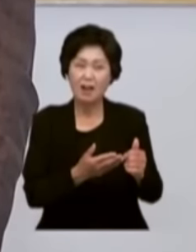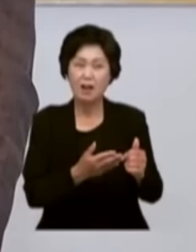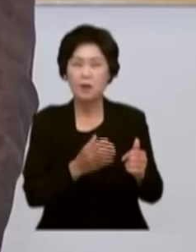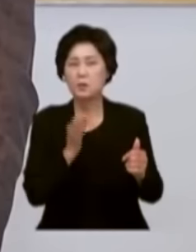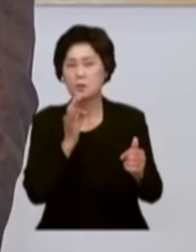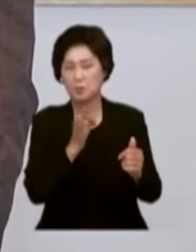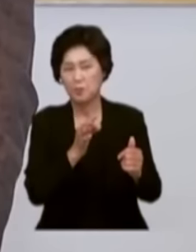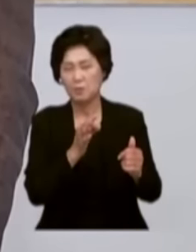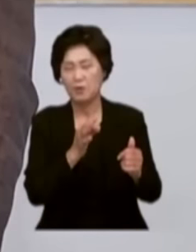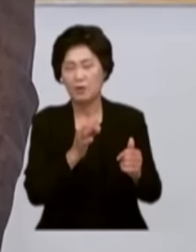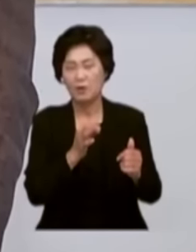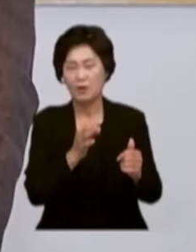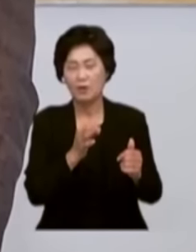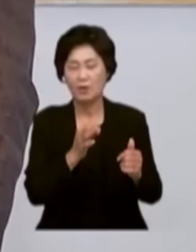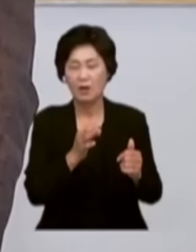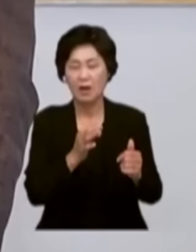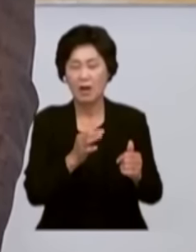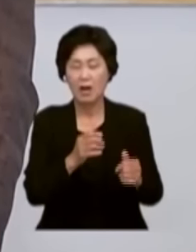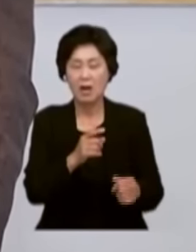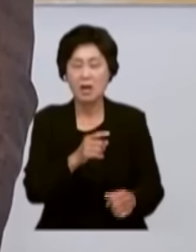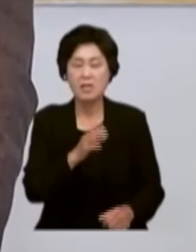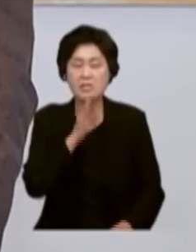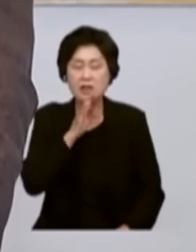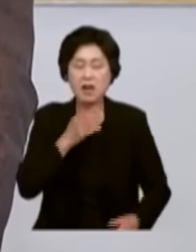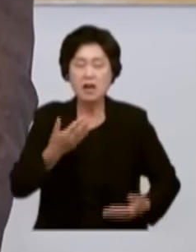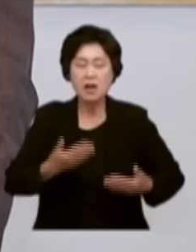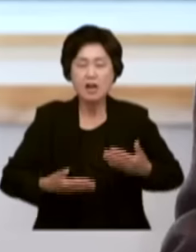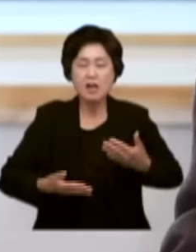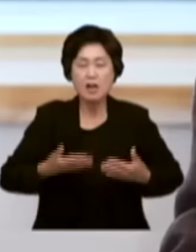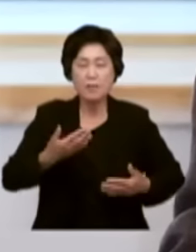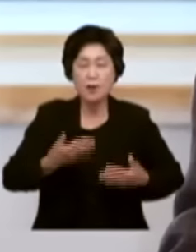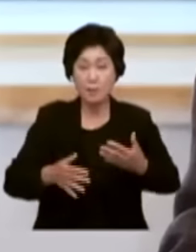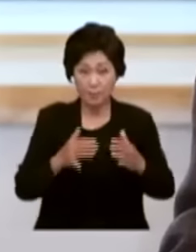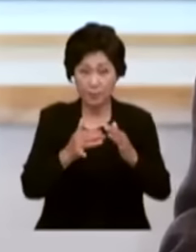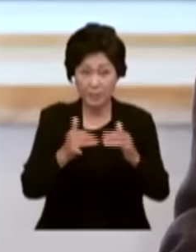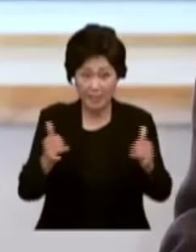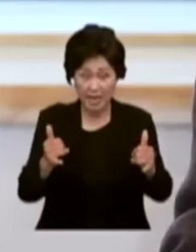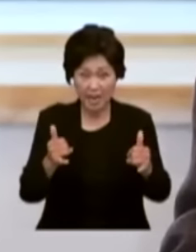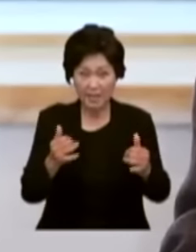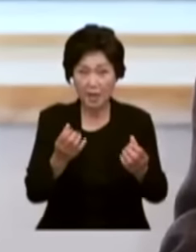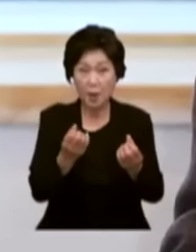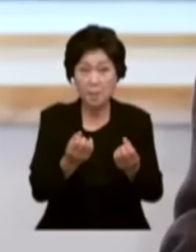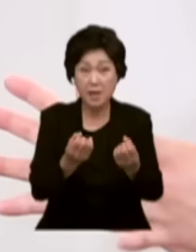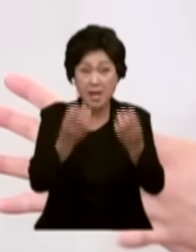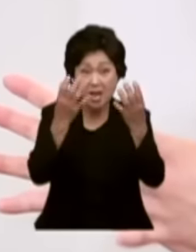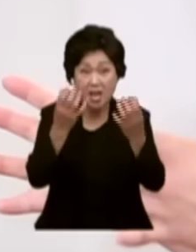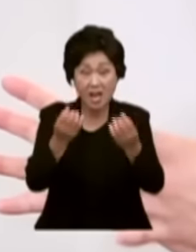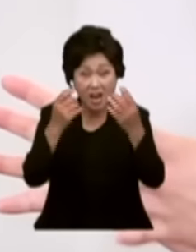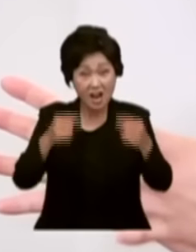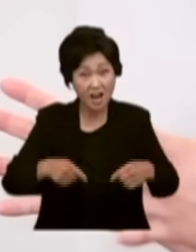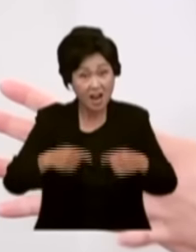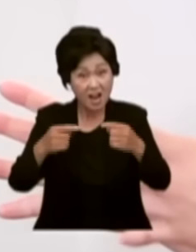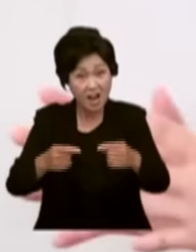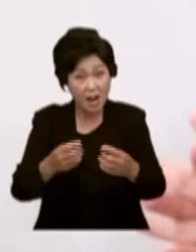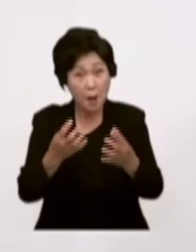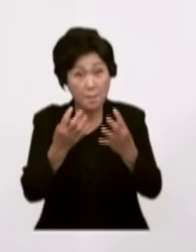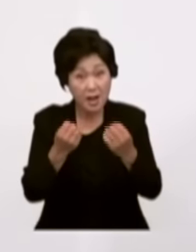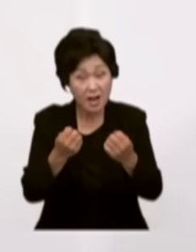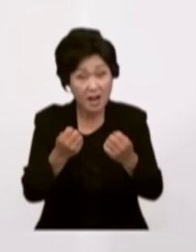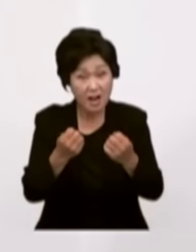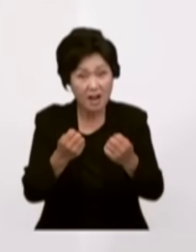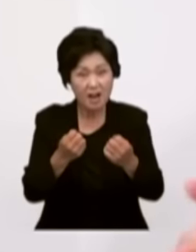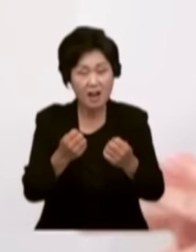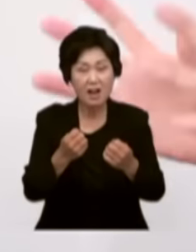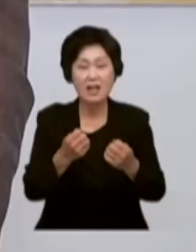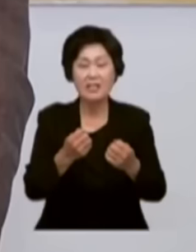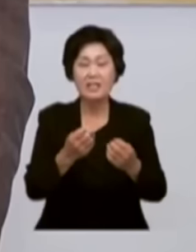보면은 대한민국에서 제일 바쁘셨던 네, 분인데 네. 행사가 정말 많으셨잖아요. 저는 제가 대한민국에서 행사가 제일